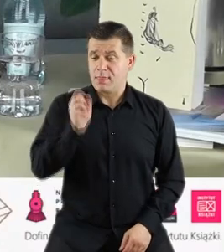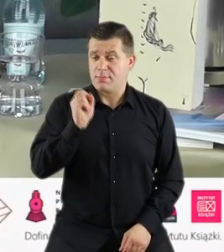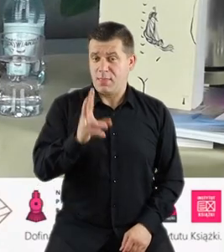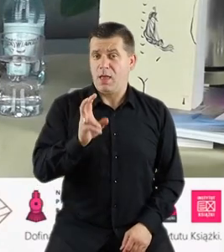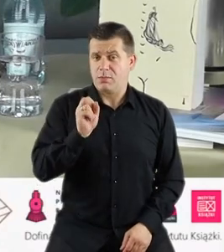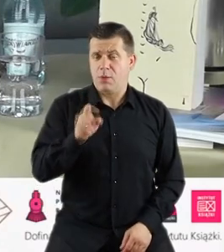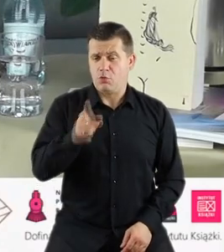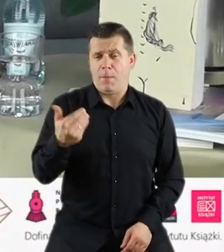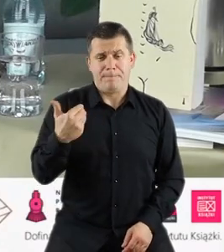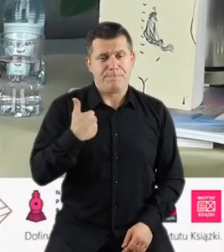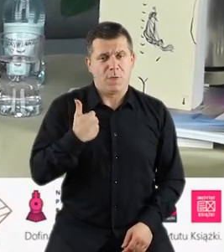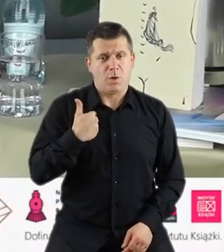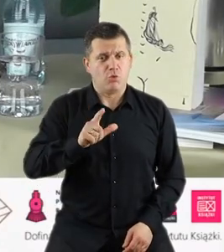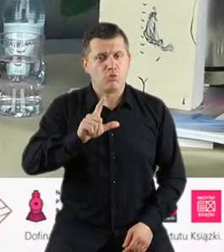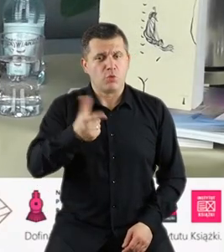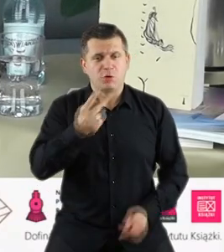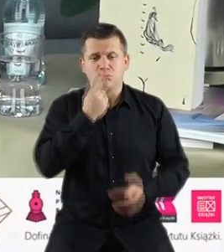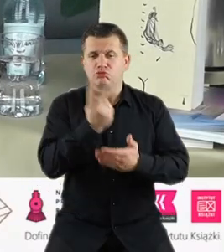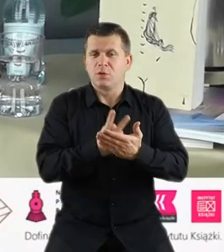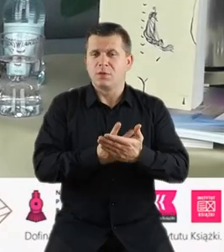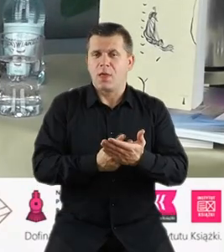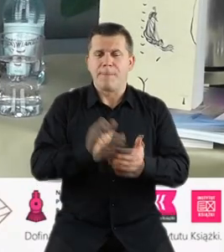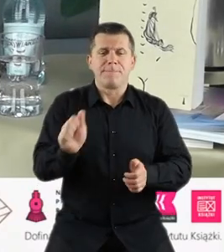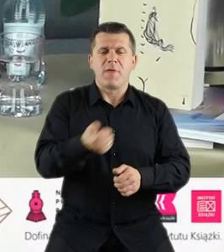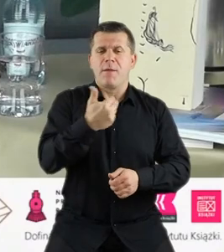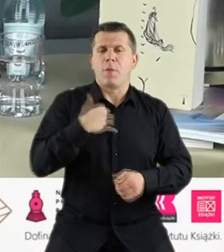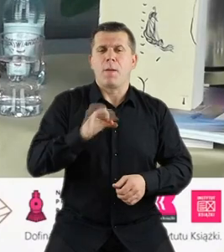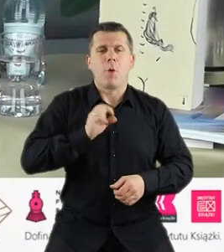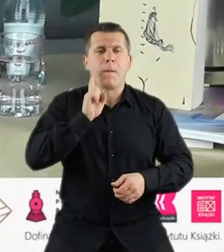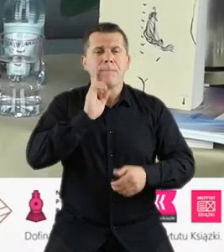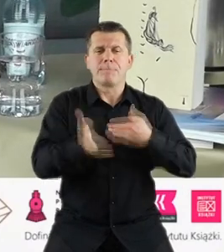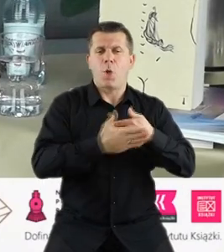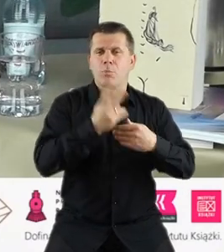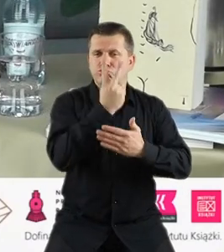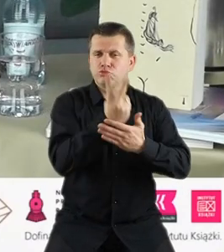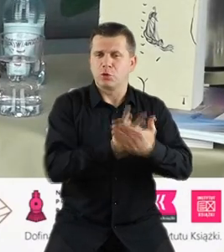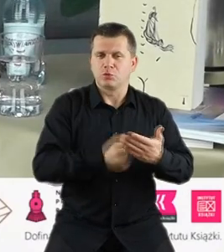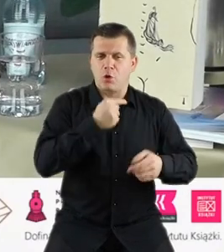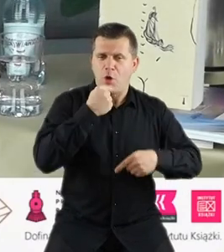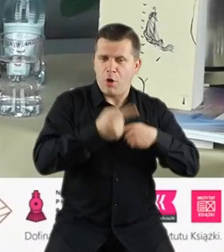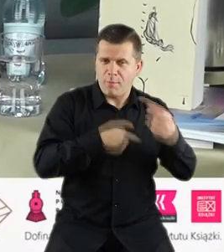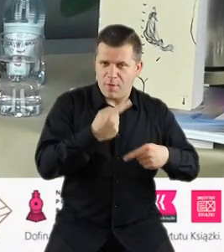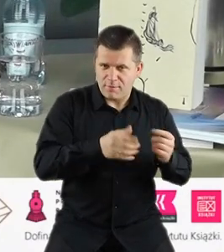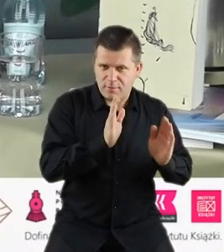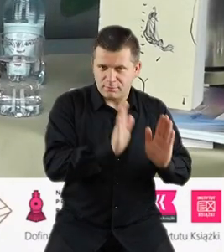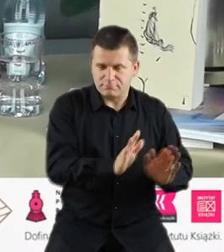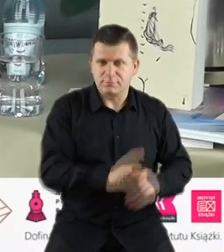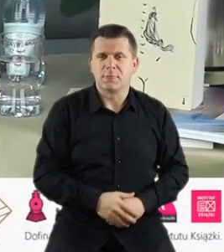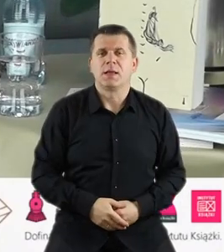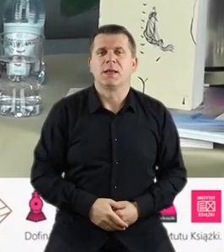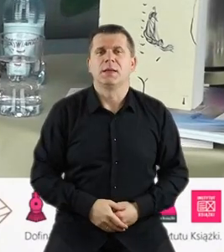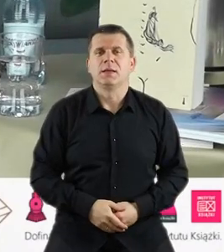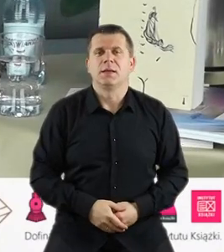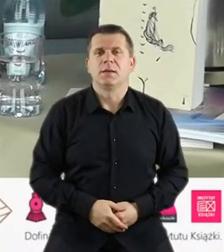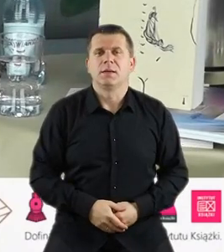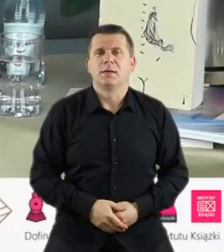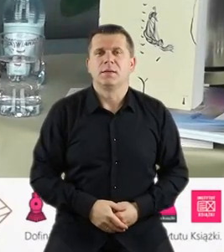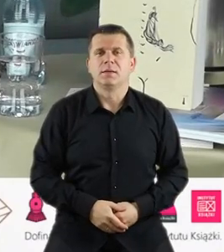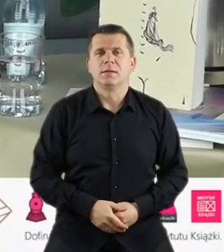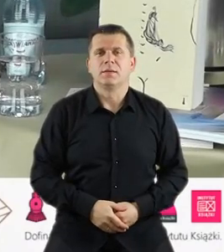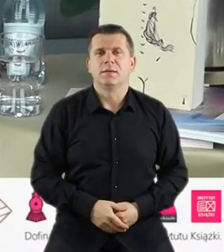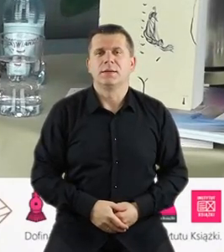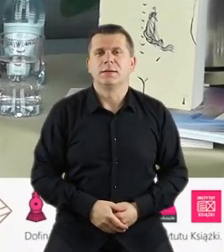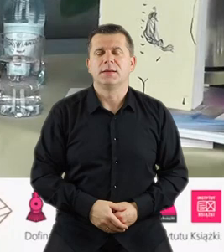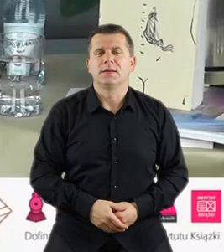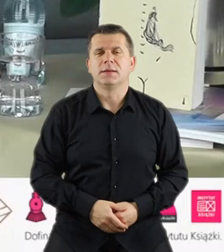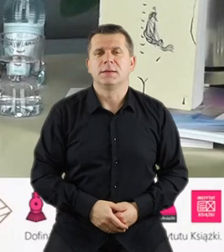Tak, to był ten drugi czytelnik, bo pierwszym był mój mąż, który wcześniej jeszcze przeczytał to opowiadanie, potem on popłynął na rejs morski. Już go nie było, nie mogłam